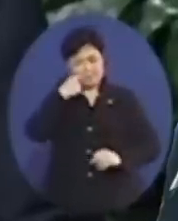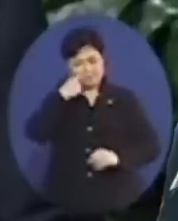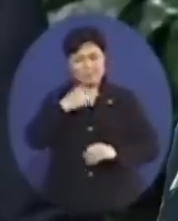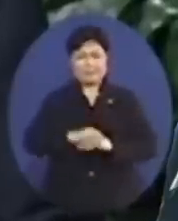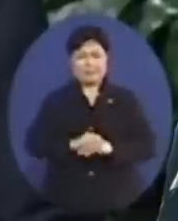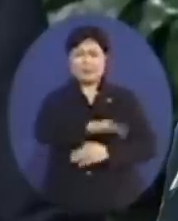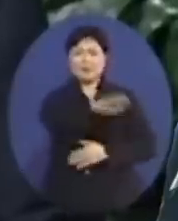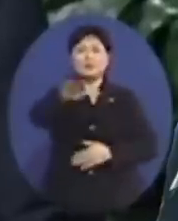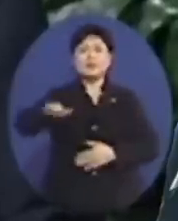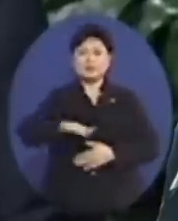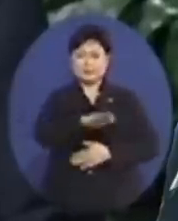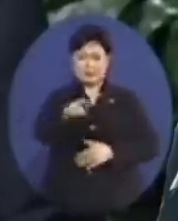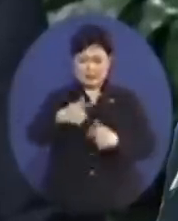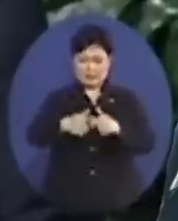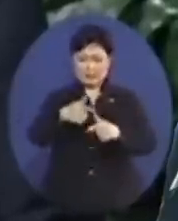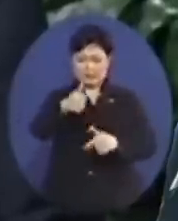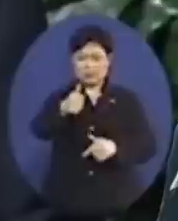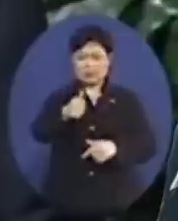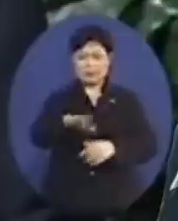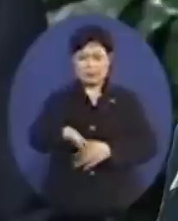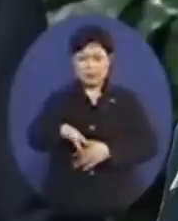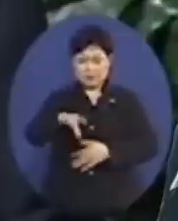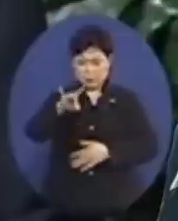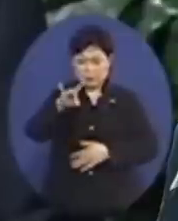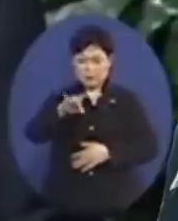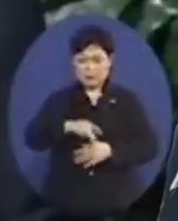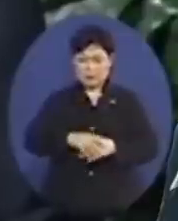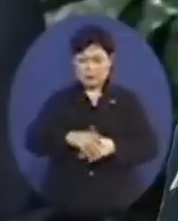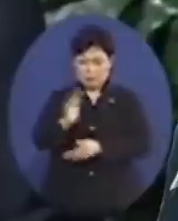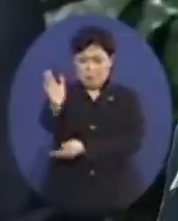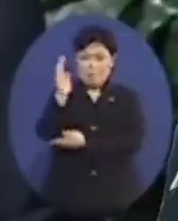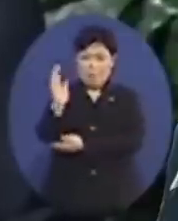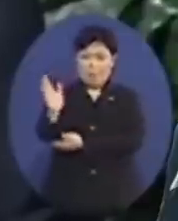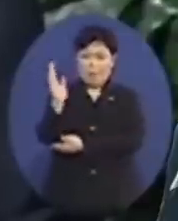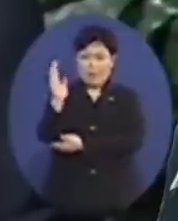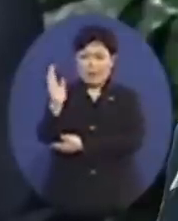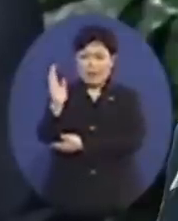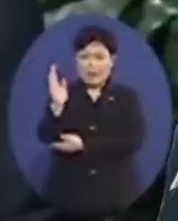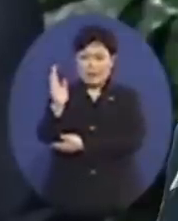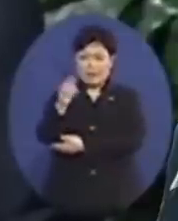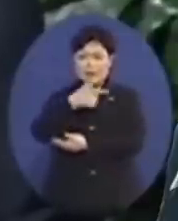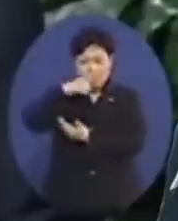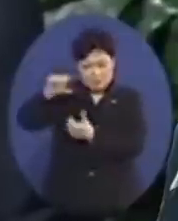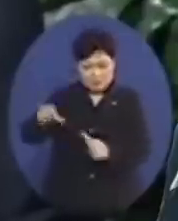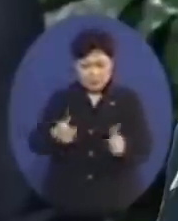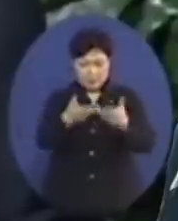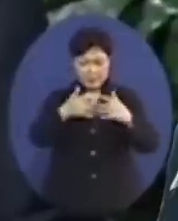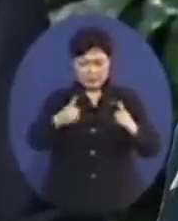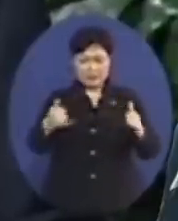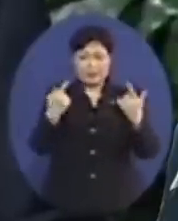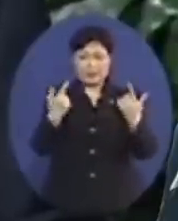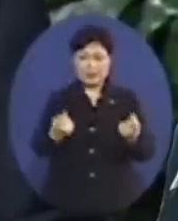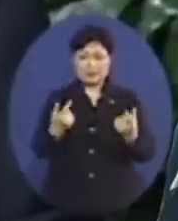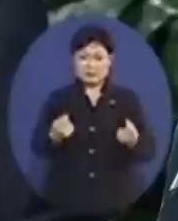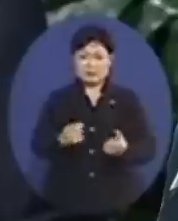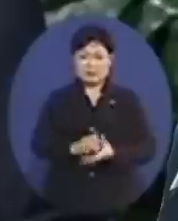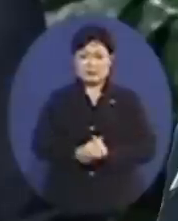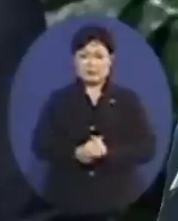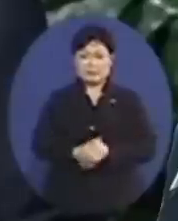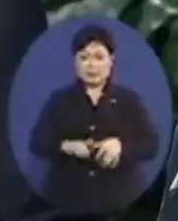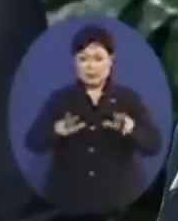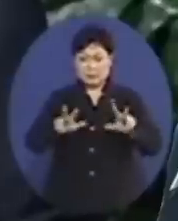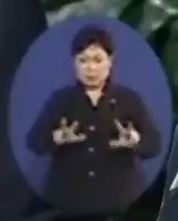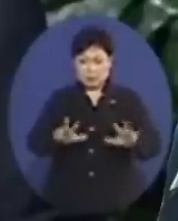우리는 예수님 초대 목회 치료받은 사람들처럼